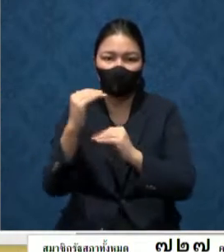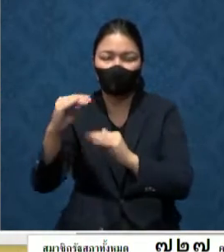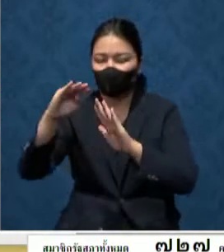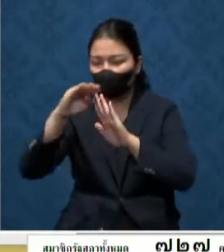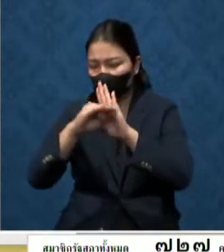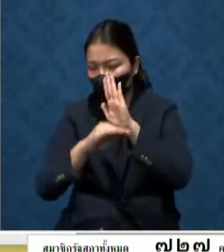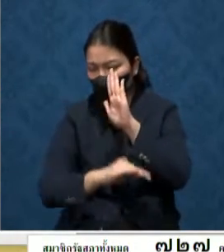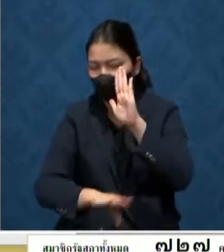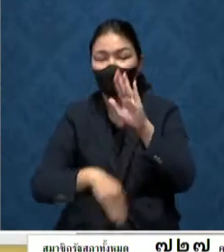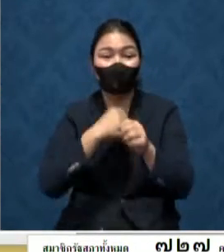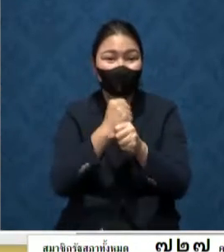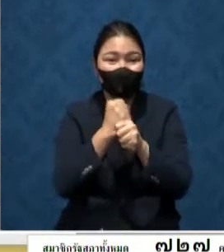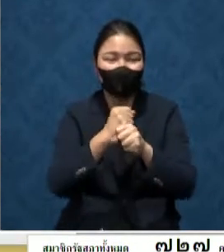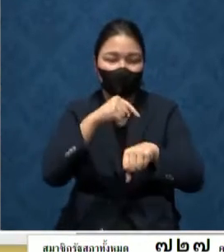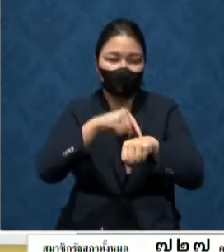นตอน